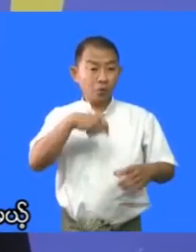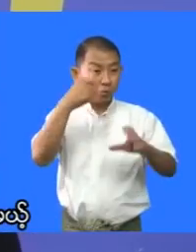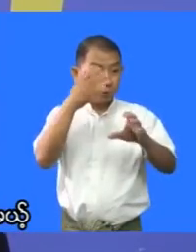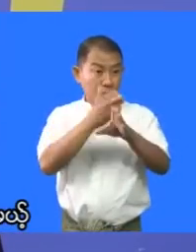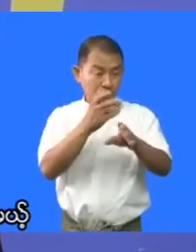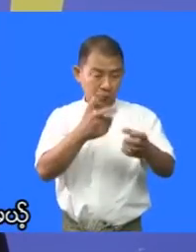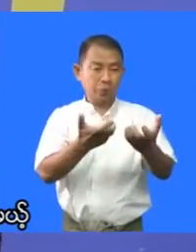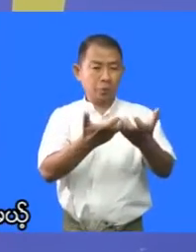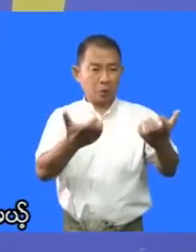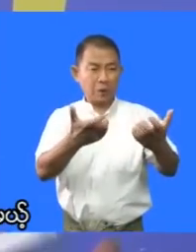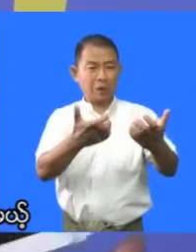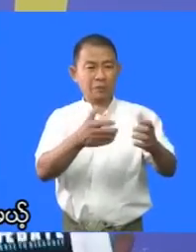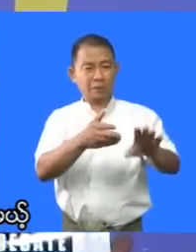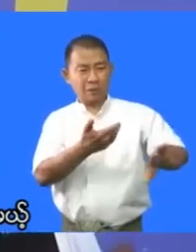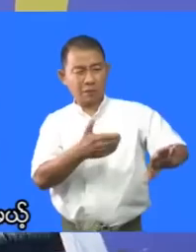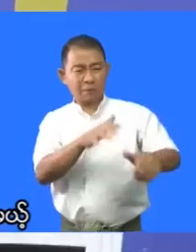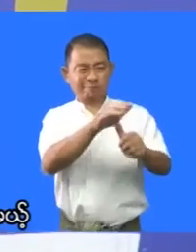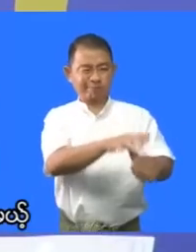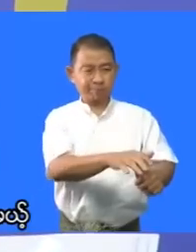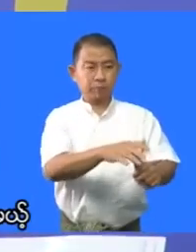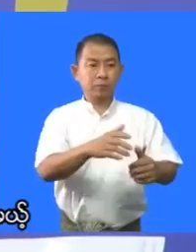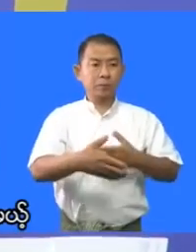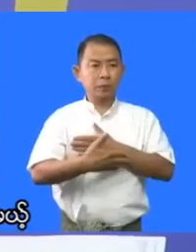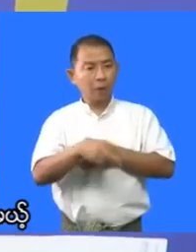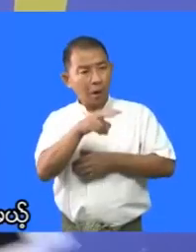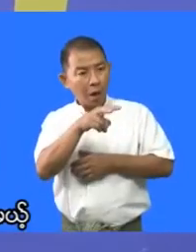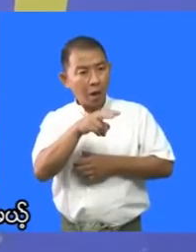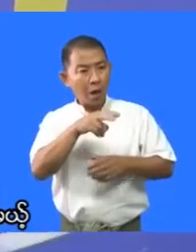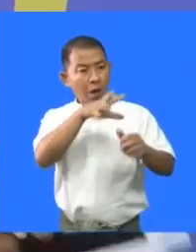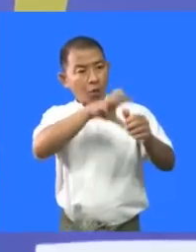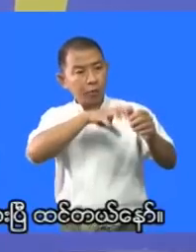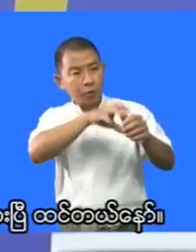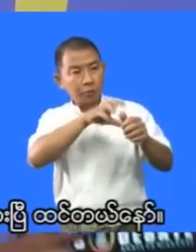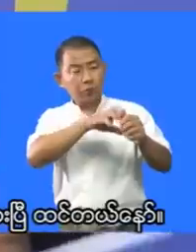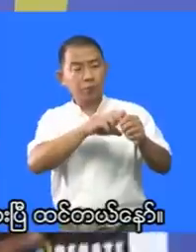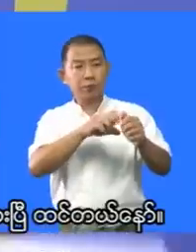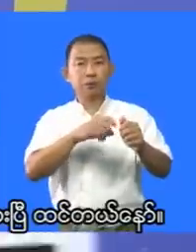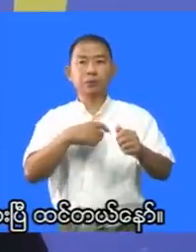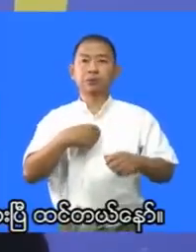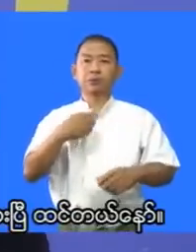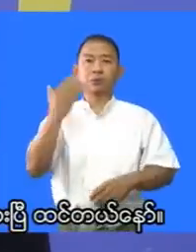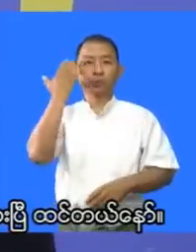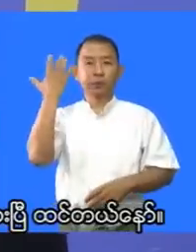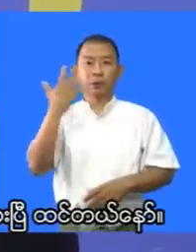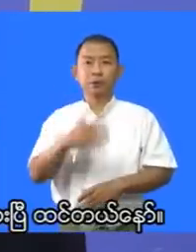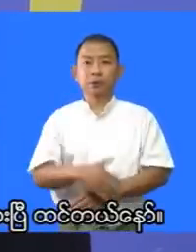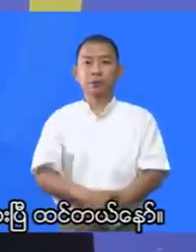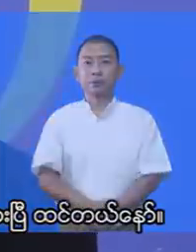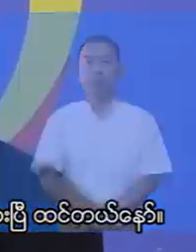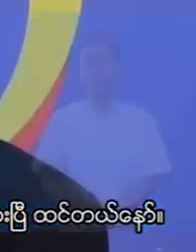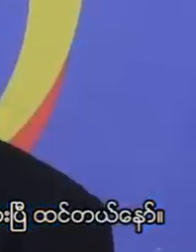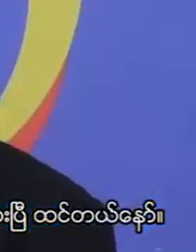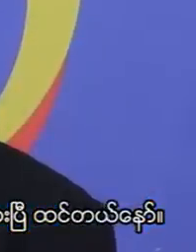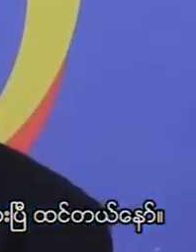ကနှိမ်ခွဲခြားနှိမ်ချဆက်ဆံတာတွေပါလာပြီနော်ကလေးတွေအတူယူမှမဲ့အစိတ်တောက်တွေပါလာပြီဆိုတော့